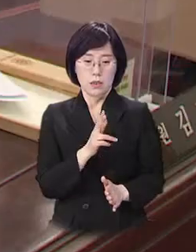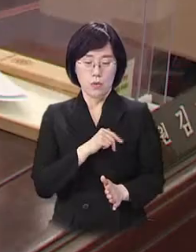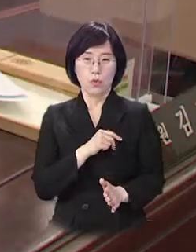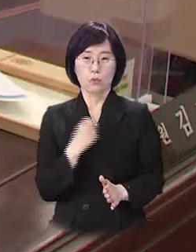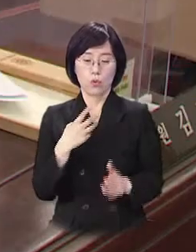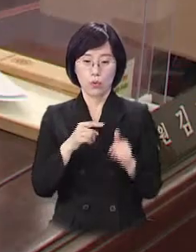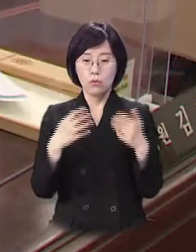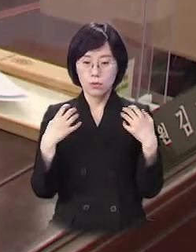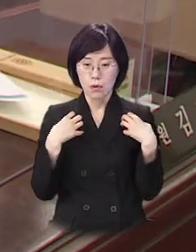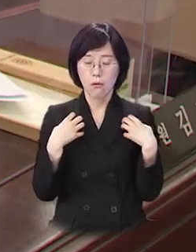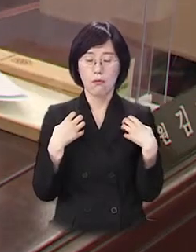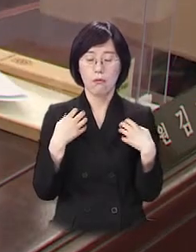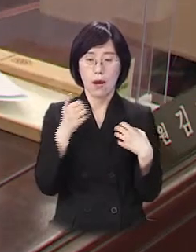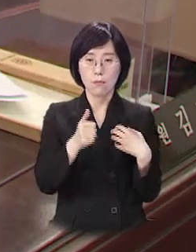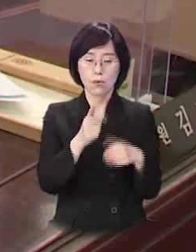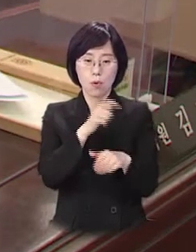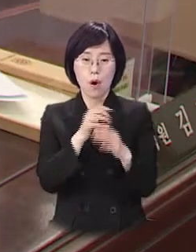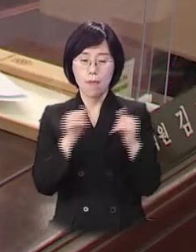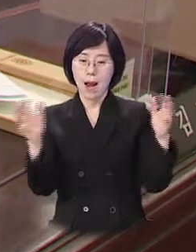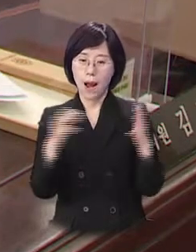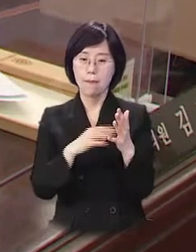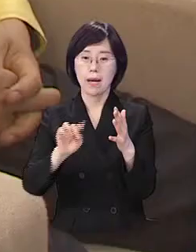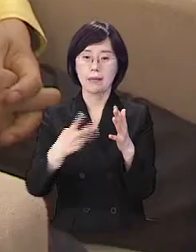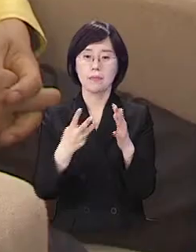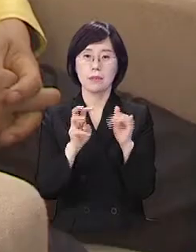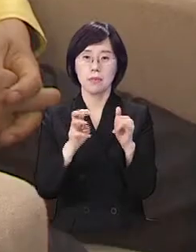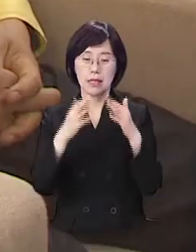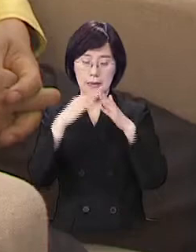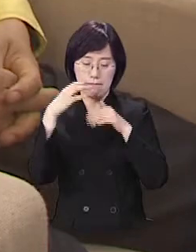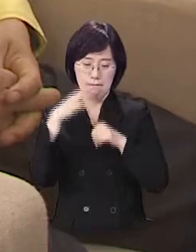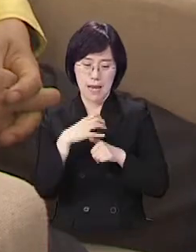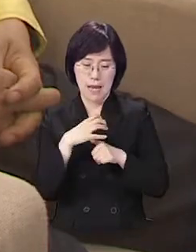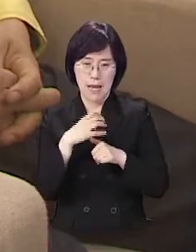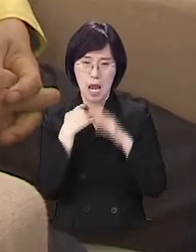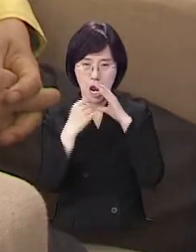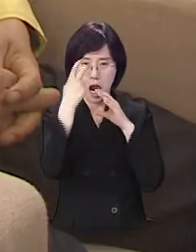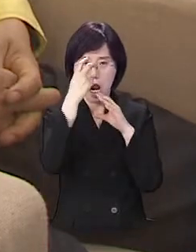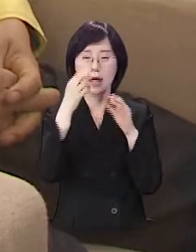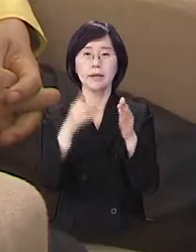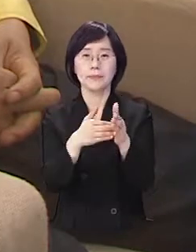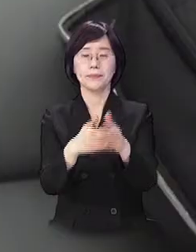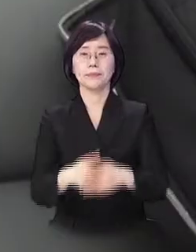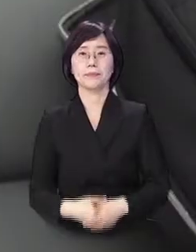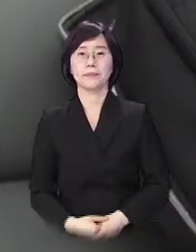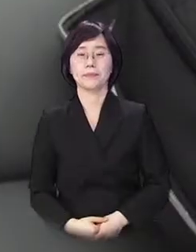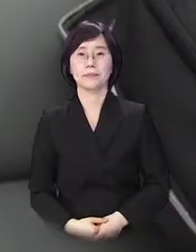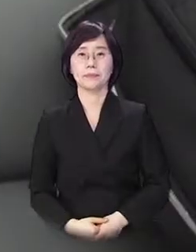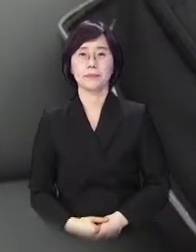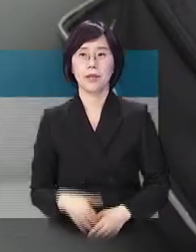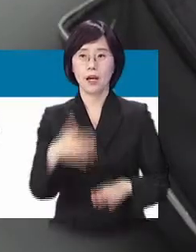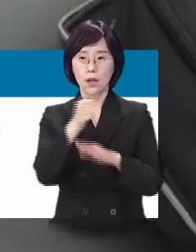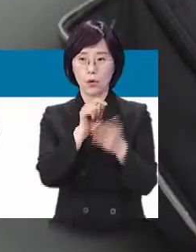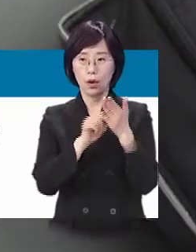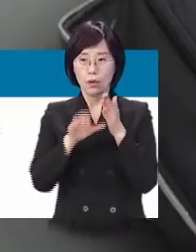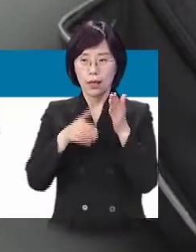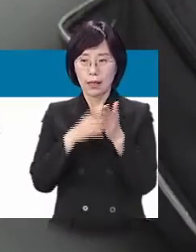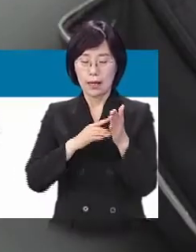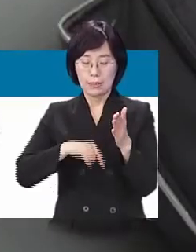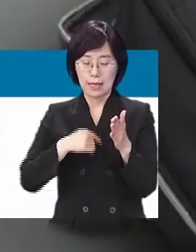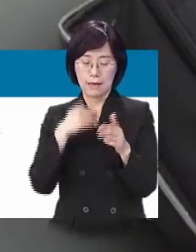시청 교육청 간부들과 의회 직원 130여 명도 자택에 머물며 진단검사를 받았습니다. 결과 나올 때까지